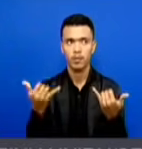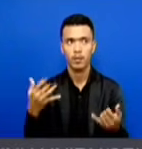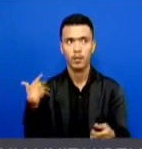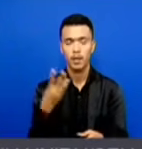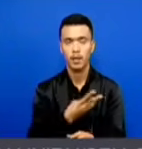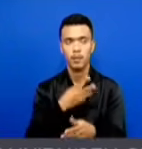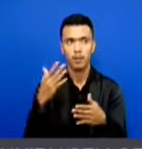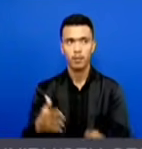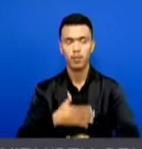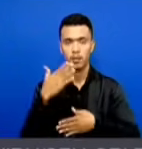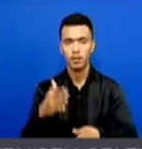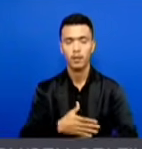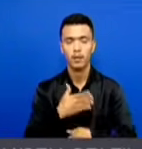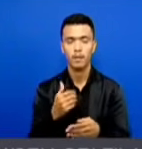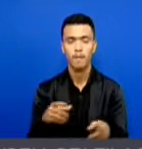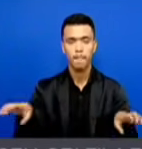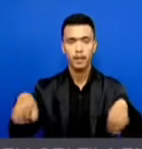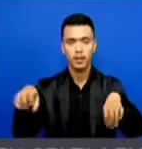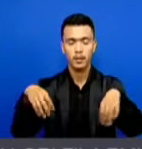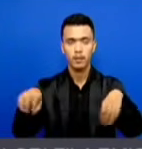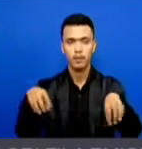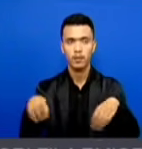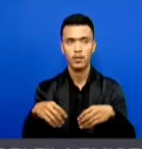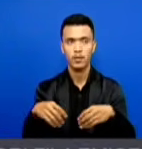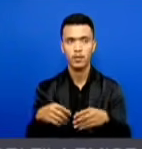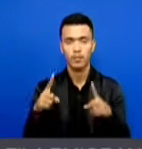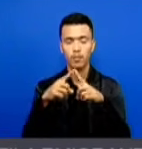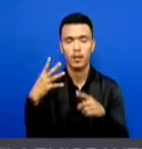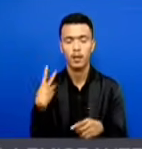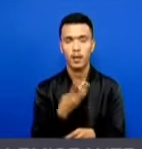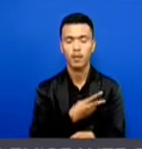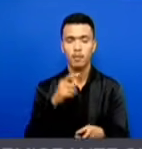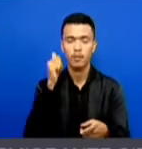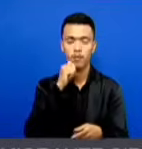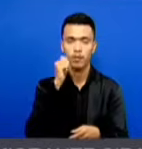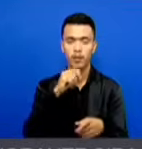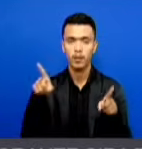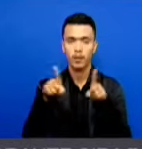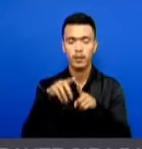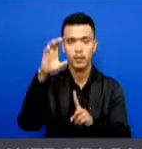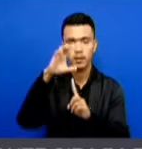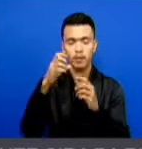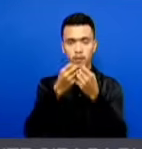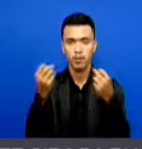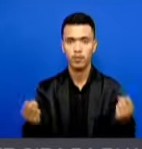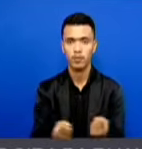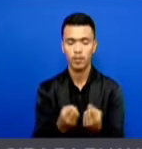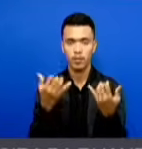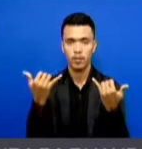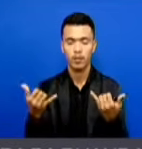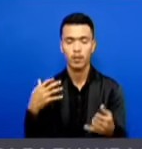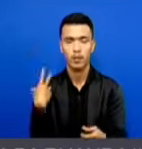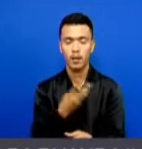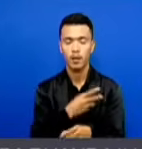kontenti, ami feto mas kontenti. Ah servisu nebe maka, ba ami Ni feto malu kira sa saya sebe di suku ya idane